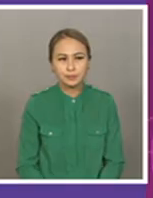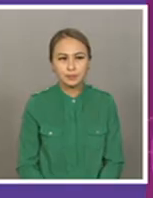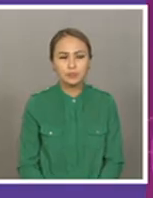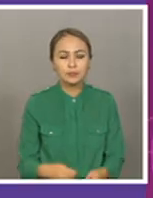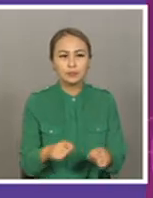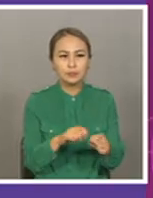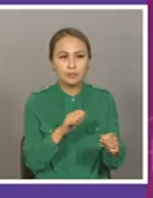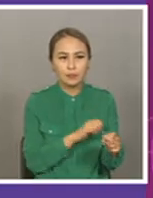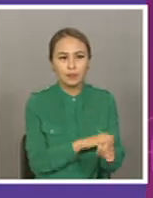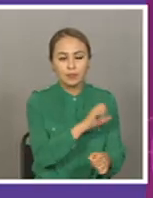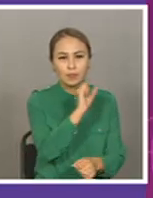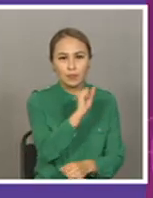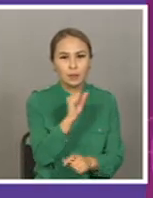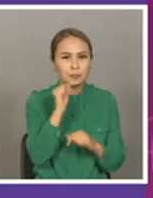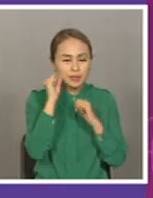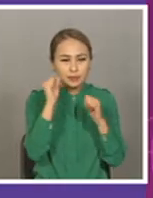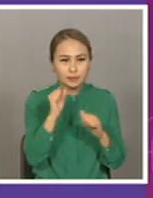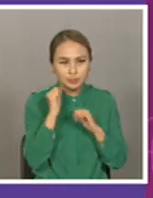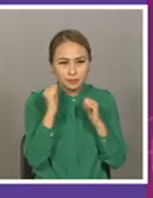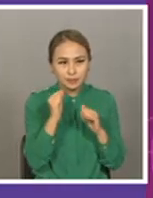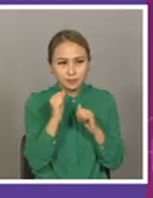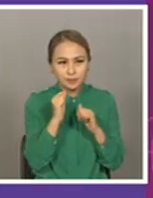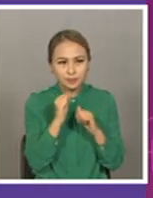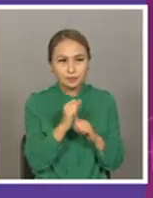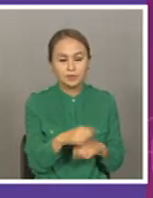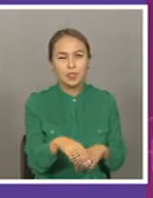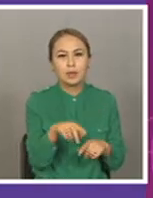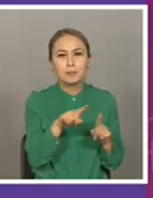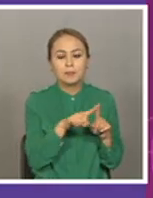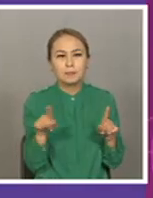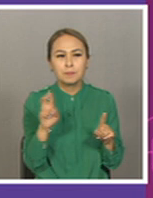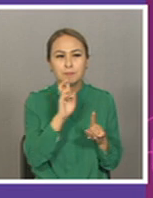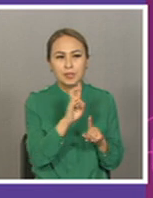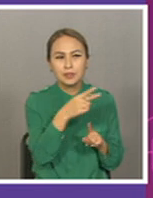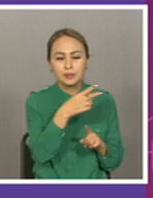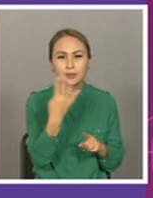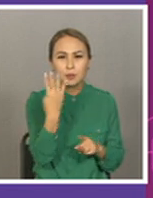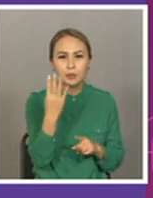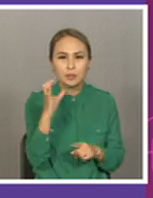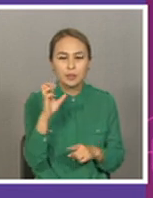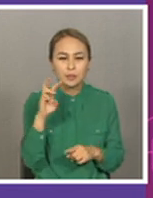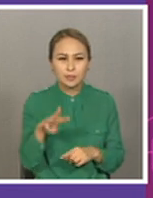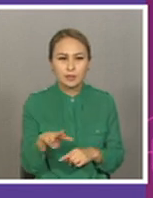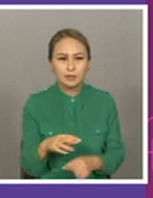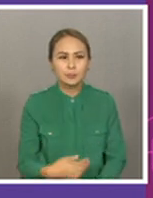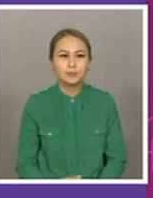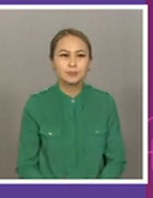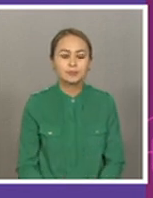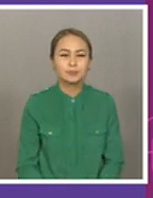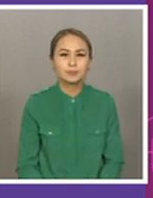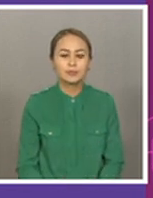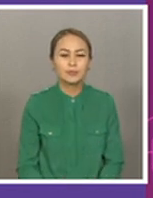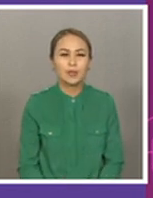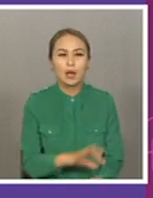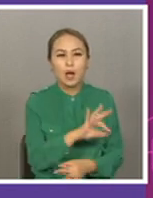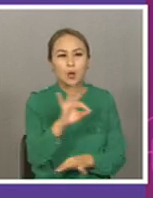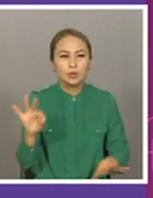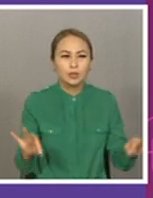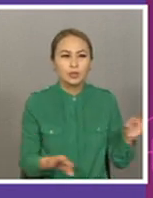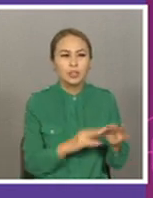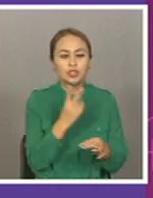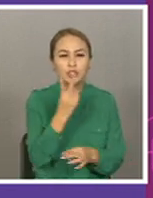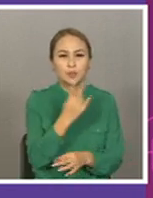Ұзындығы А белгісіз, ені Б 4 сантиметрге тең, ауданы